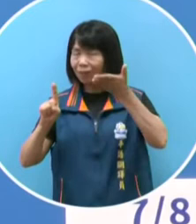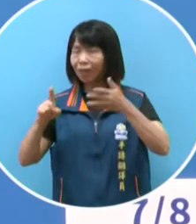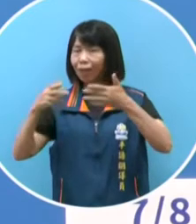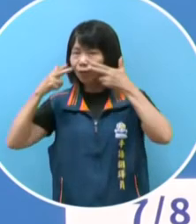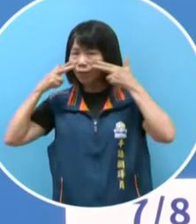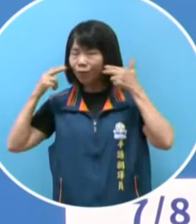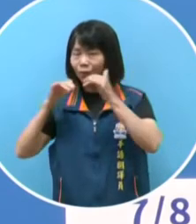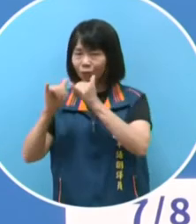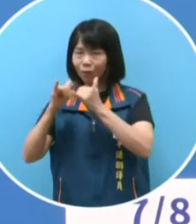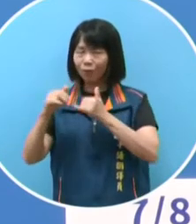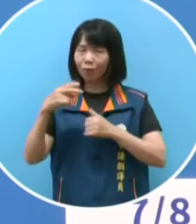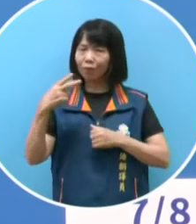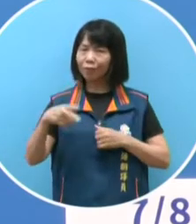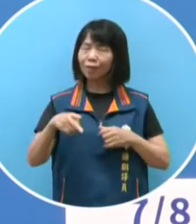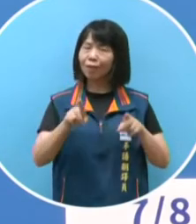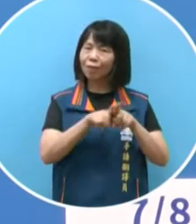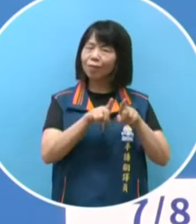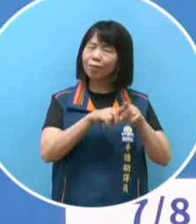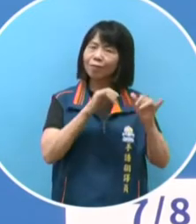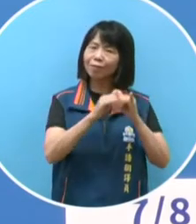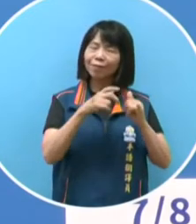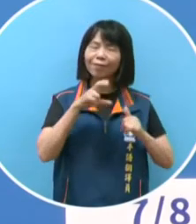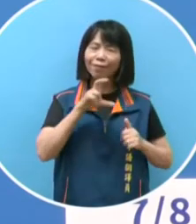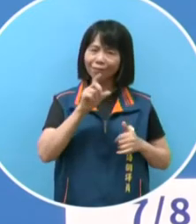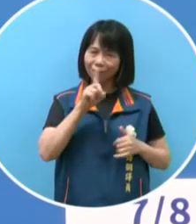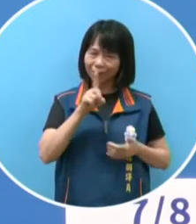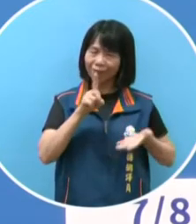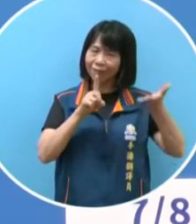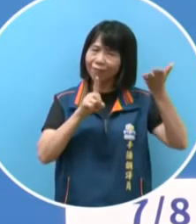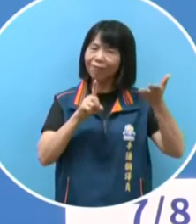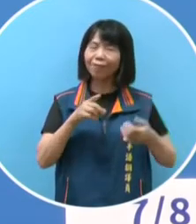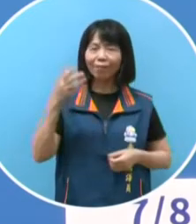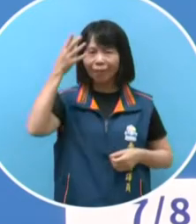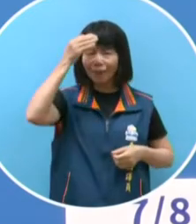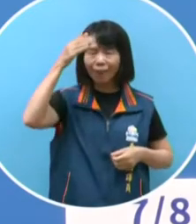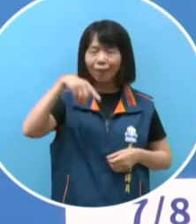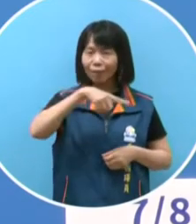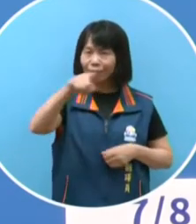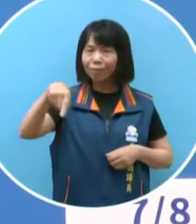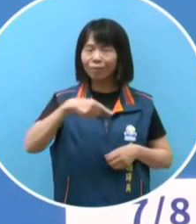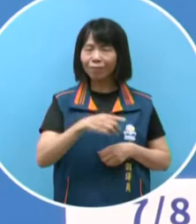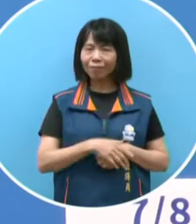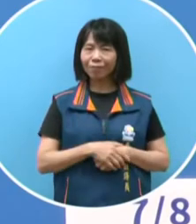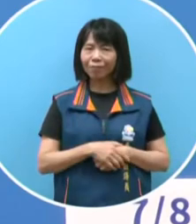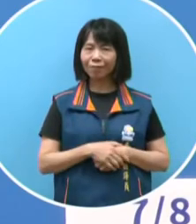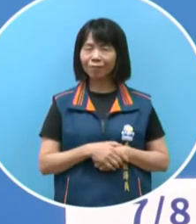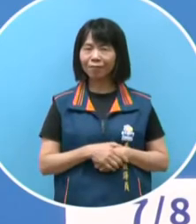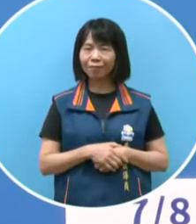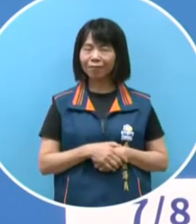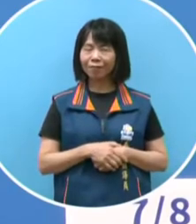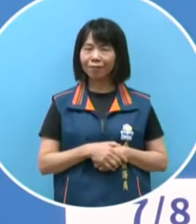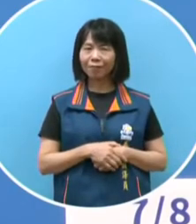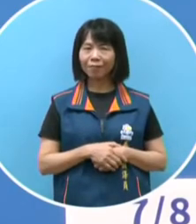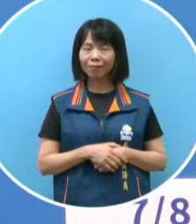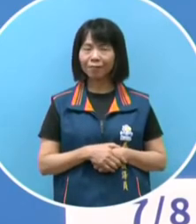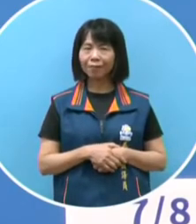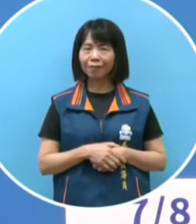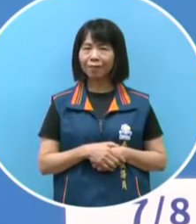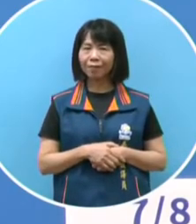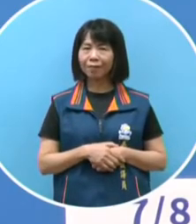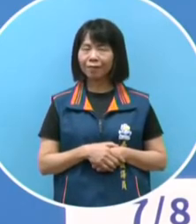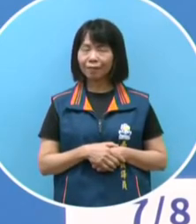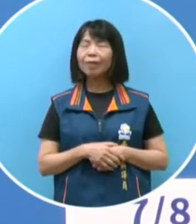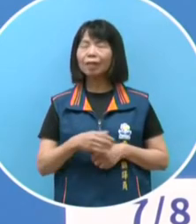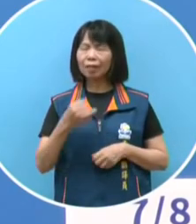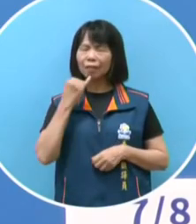61岁到61岁的原住民乡亲以及71岁的这个我们的老大人可以再进行施